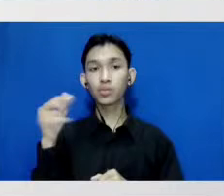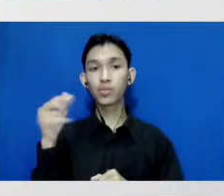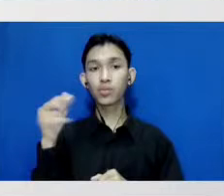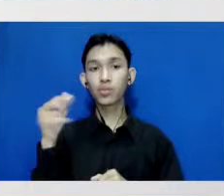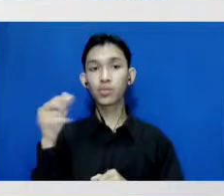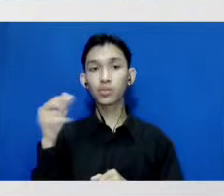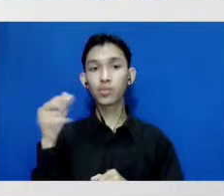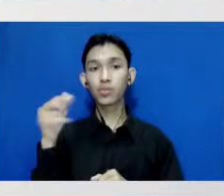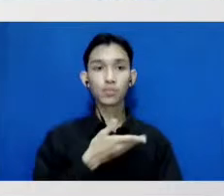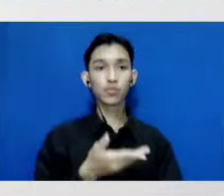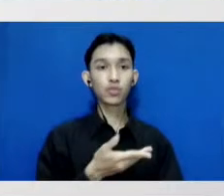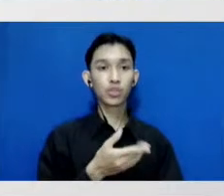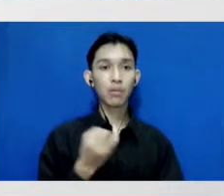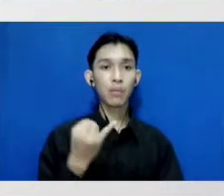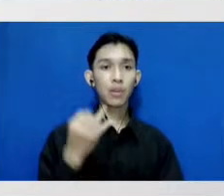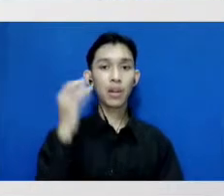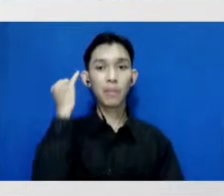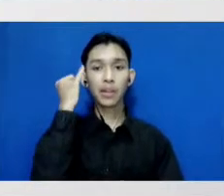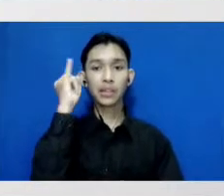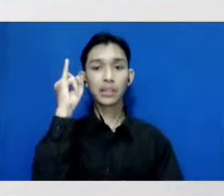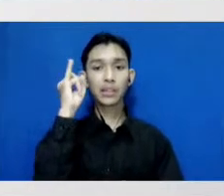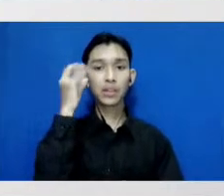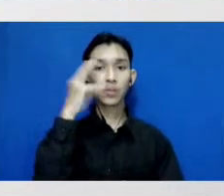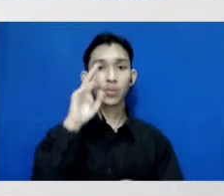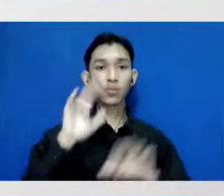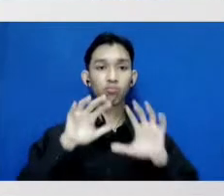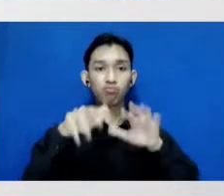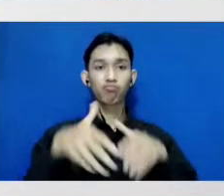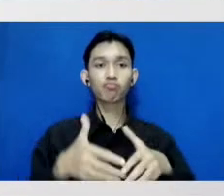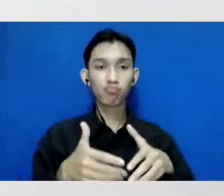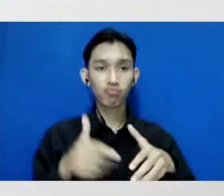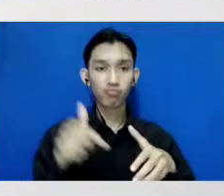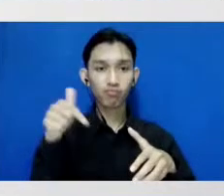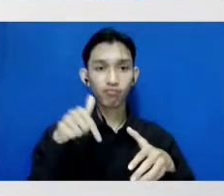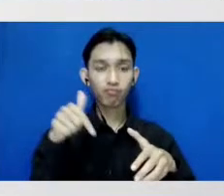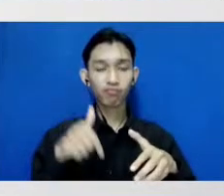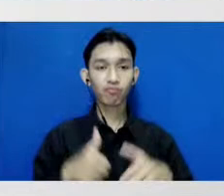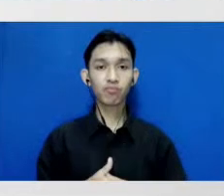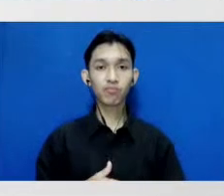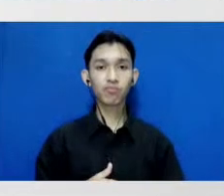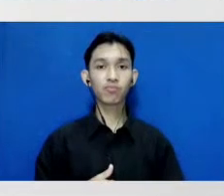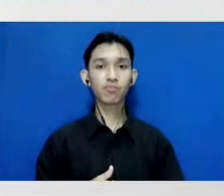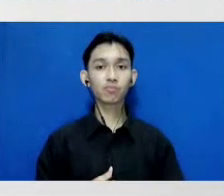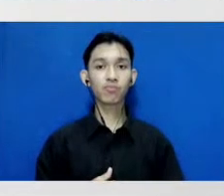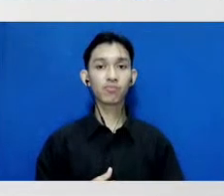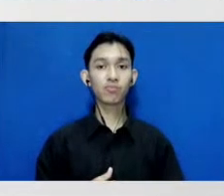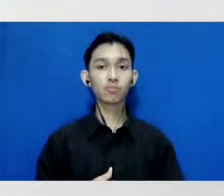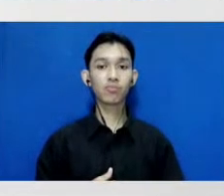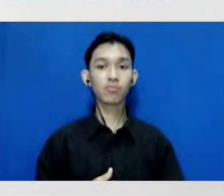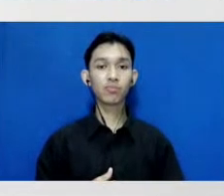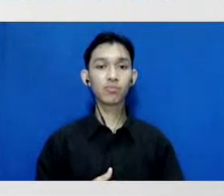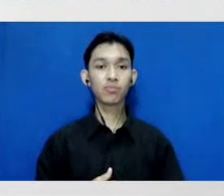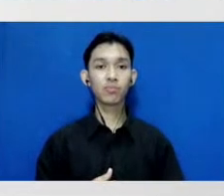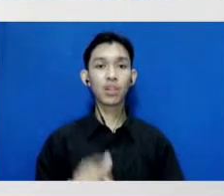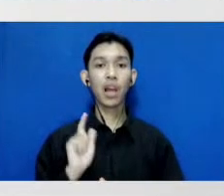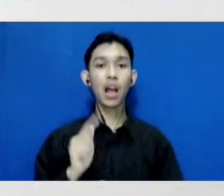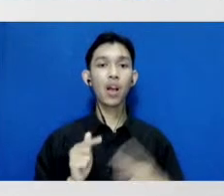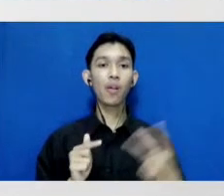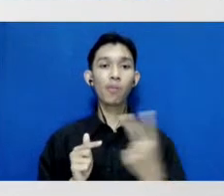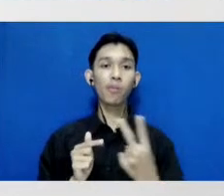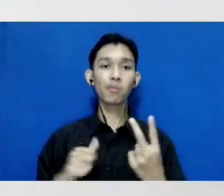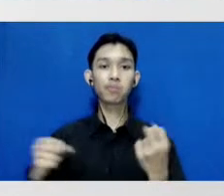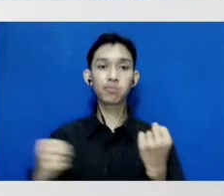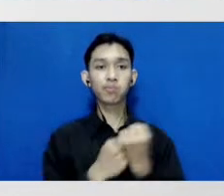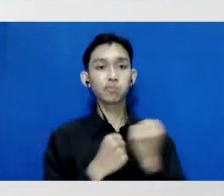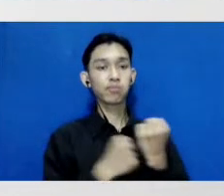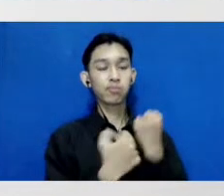ini. Ada bilateral support dan juga technical assistance yang diberikan kepada negara